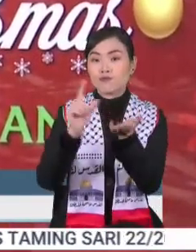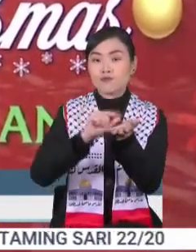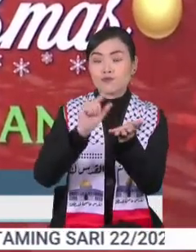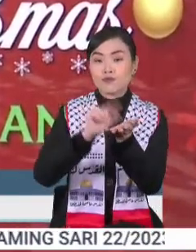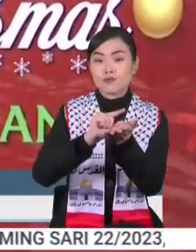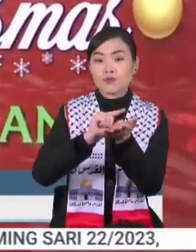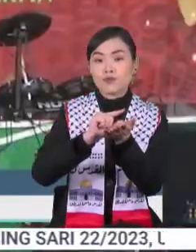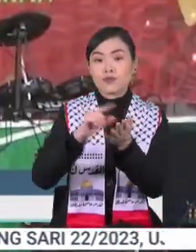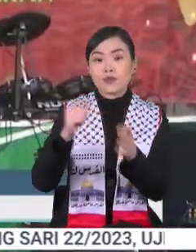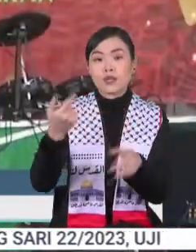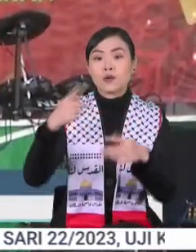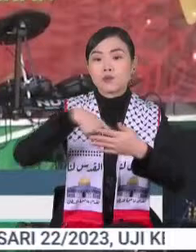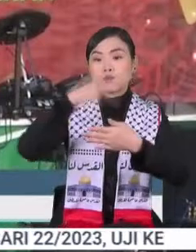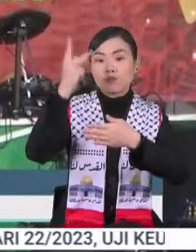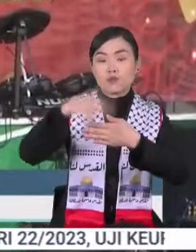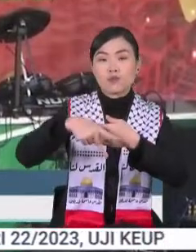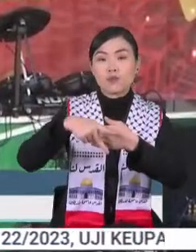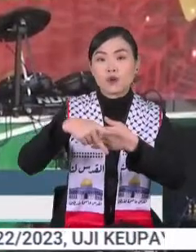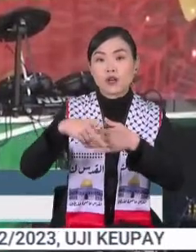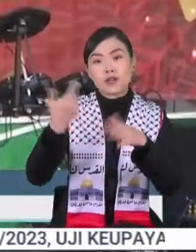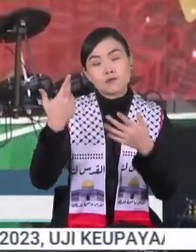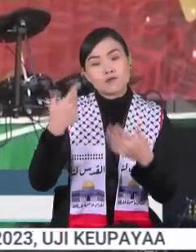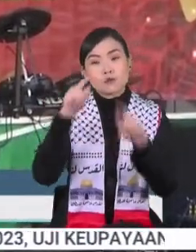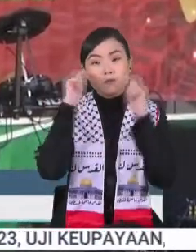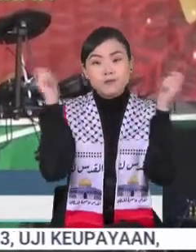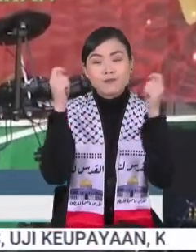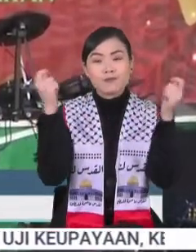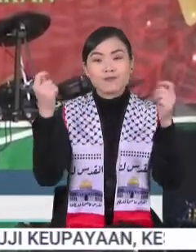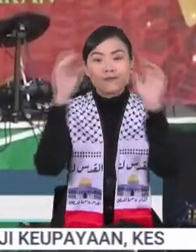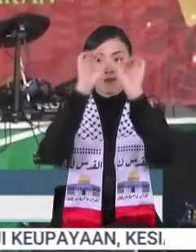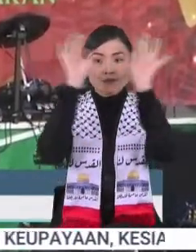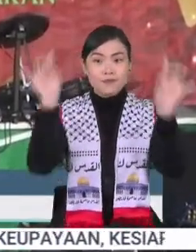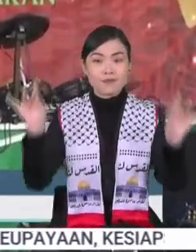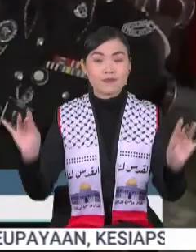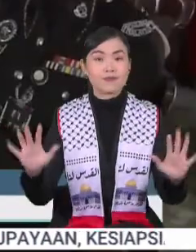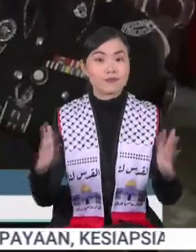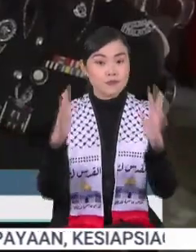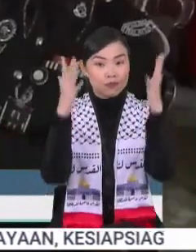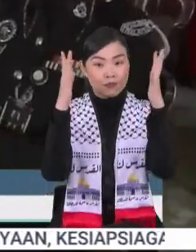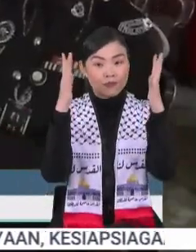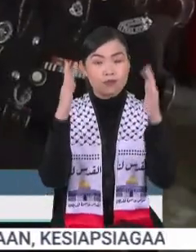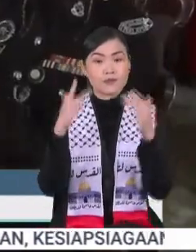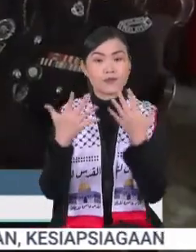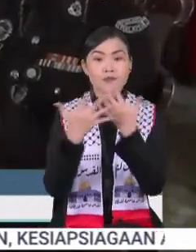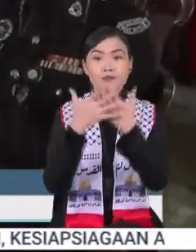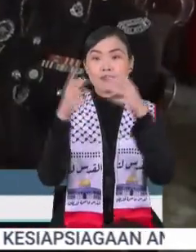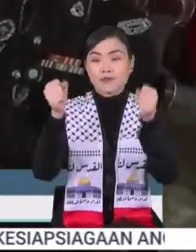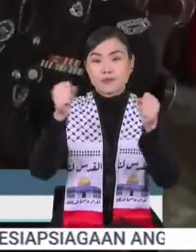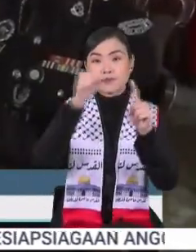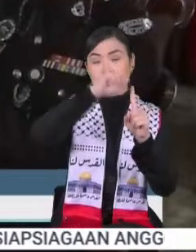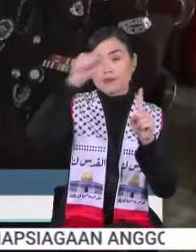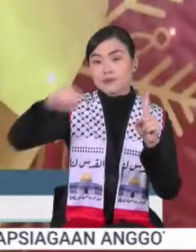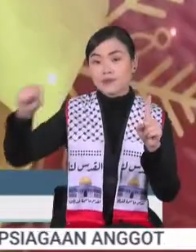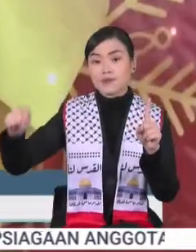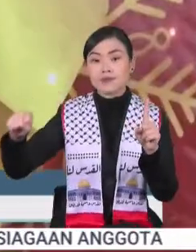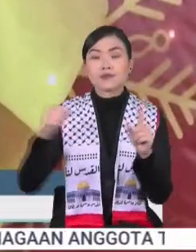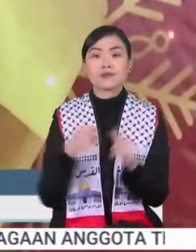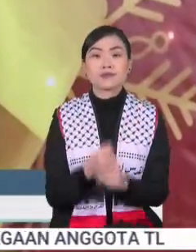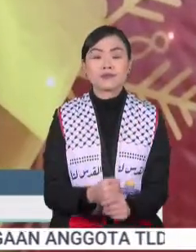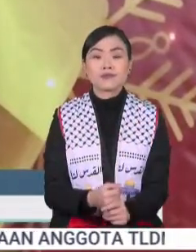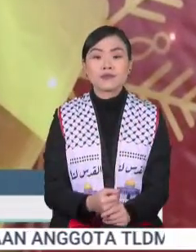Jalinan Kasih Sempena sambutan hari Krismas peringkat penjara Sandakan Majlis dirasmikan Adun